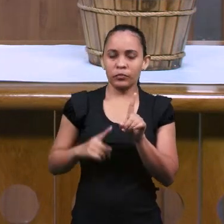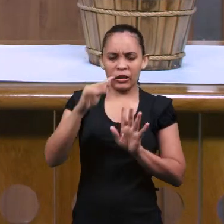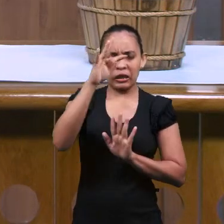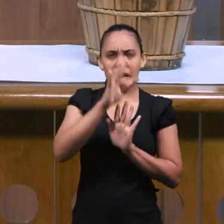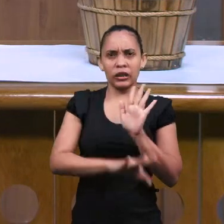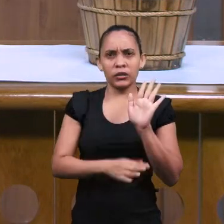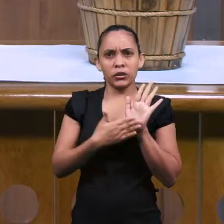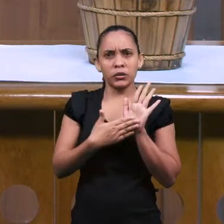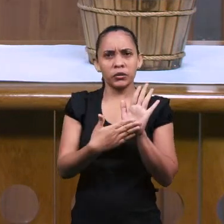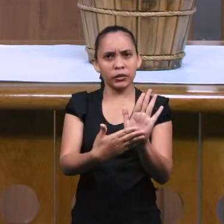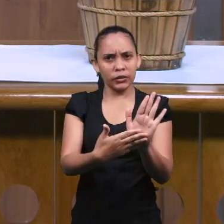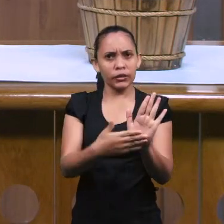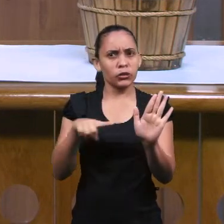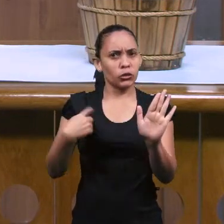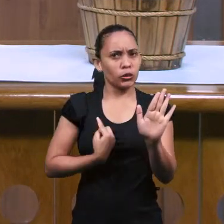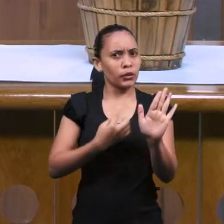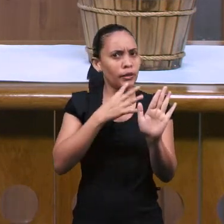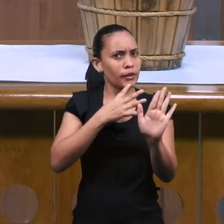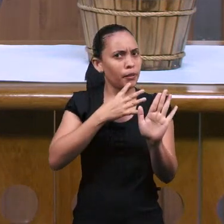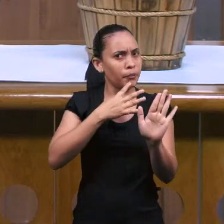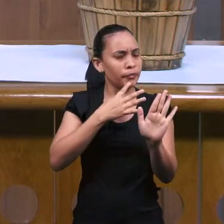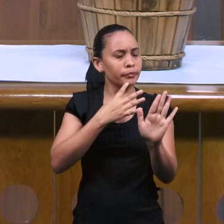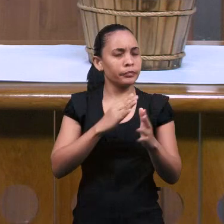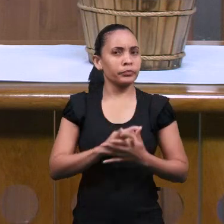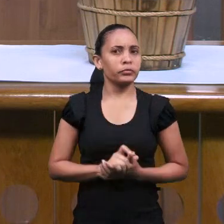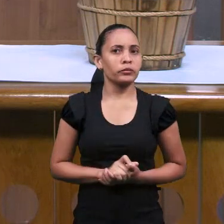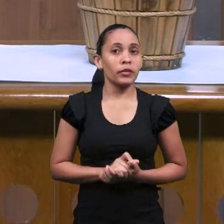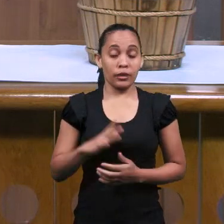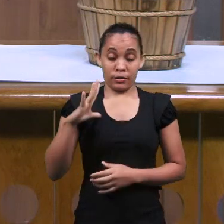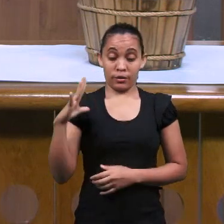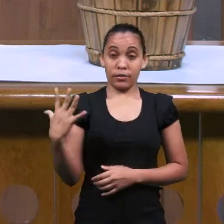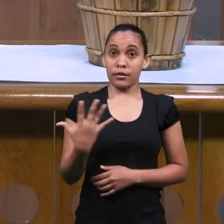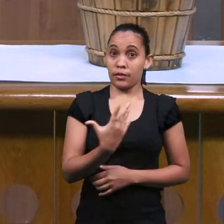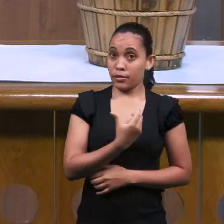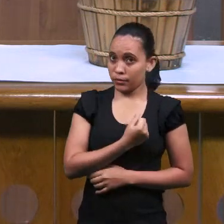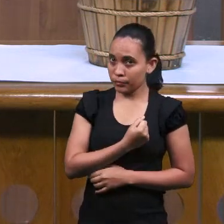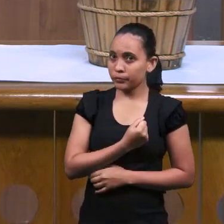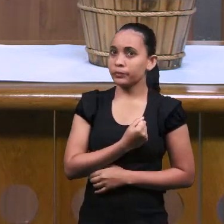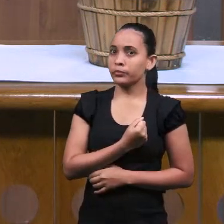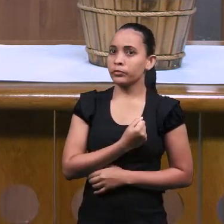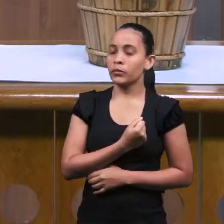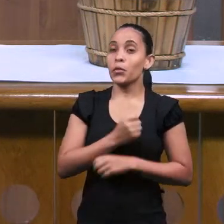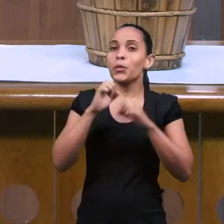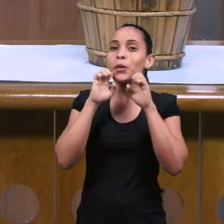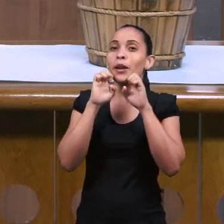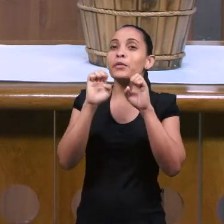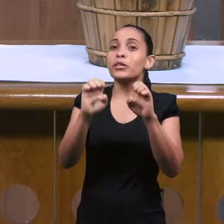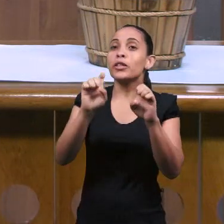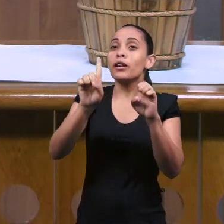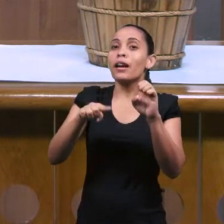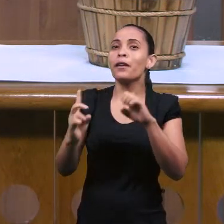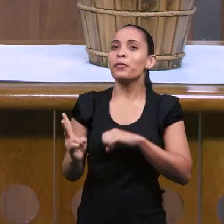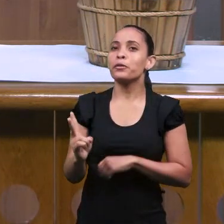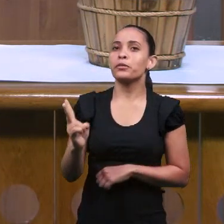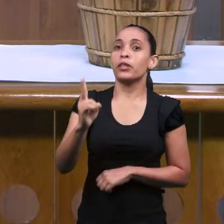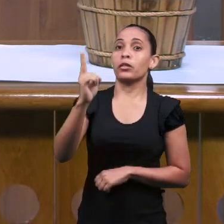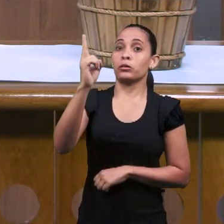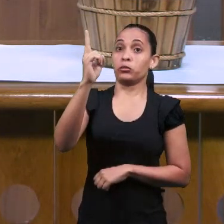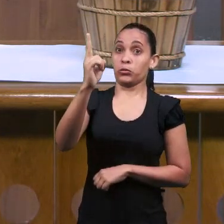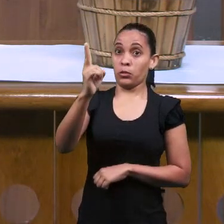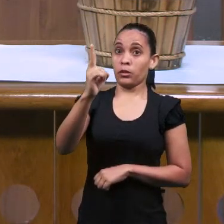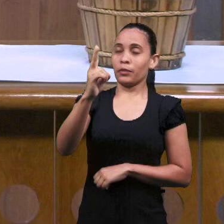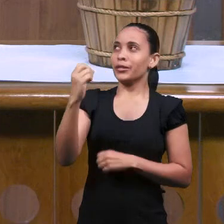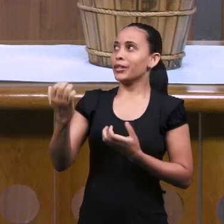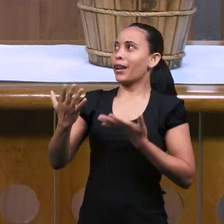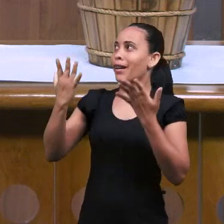d'autres textes qui sont là, nous connaissons parfaitement. Donc, salut l'Évangile, mes frères. C'est la valeur que vous donnez à ce que